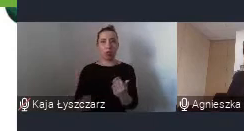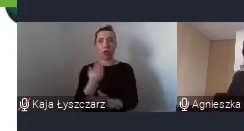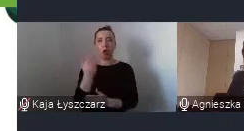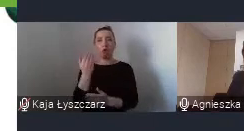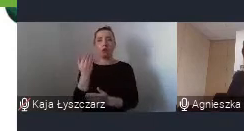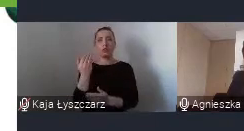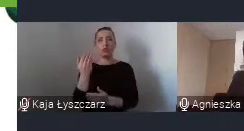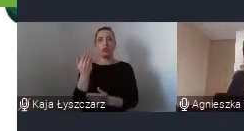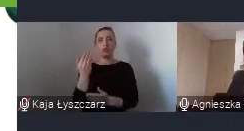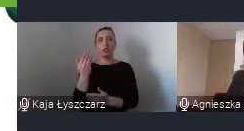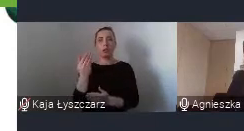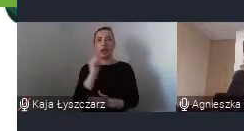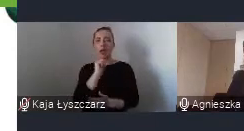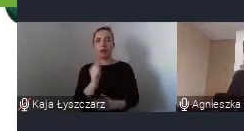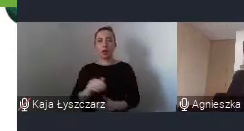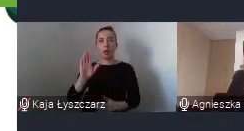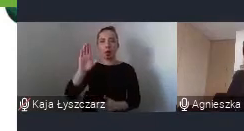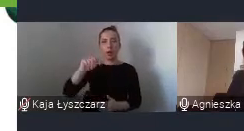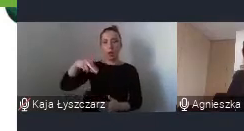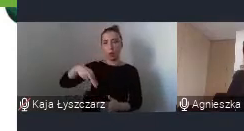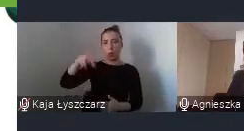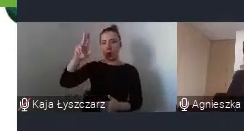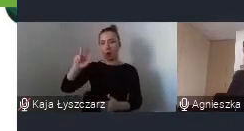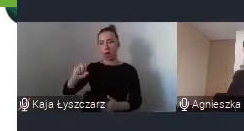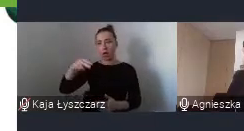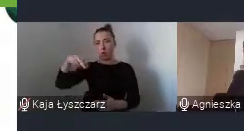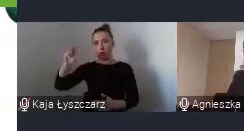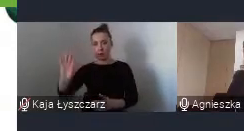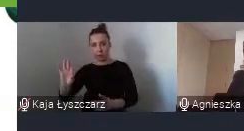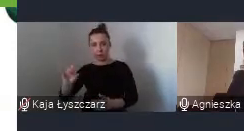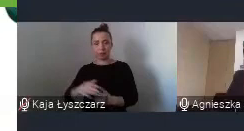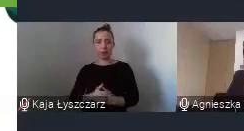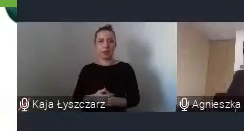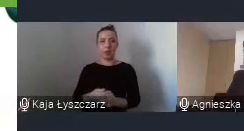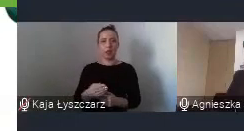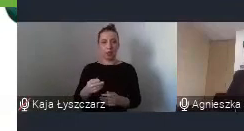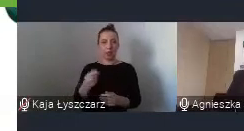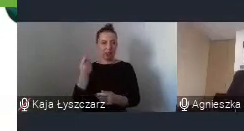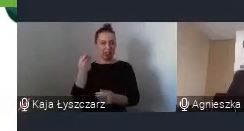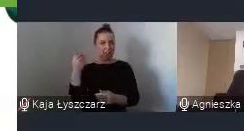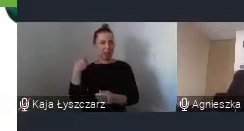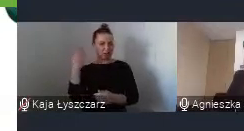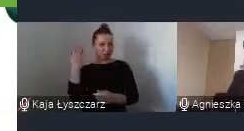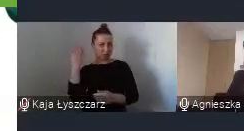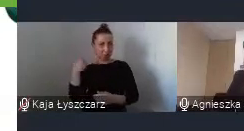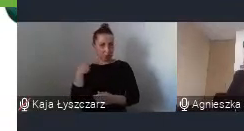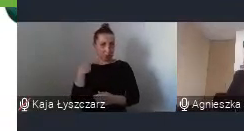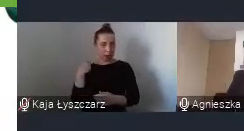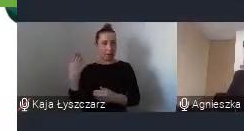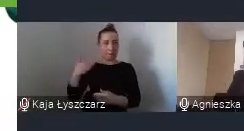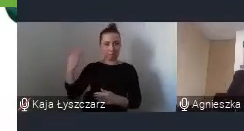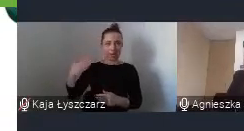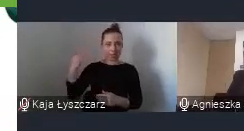europejski Bauhaus, czyli wszystko nam się spina w jedną całość. Przed chwilą usłyszeli Państwo o tym prezentację. Myślę, że warto się temu